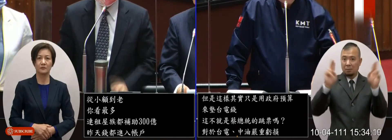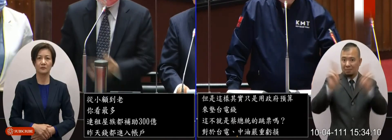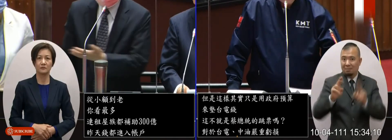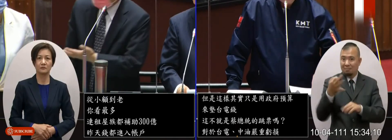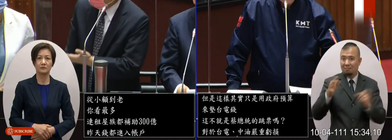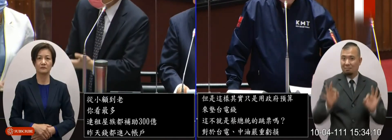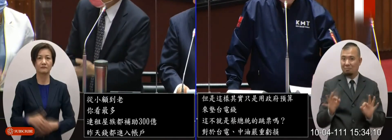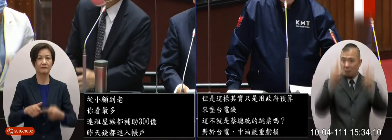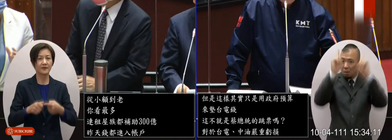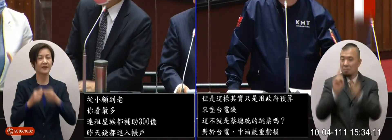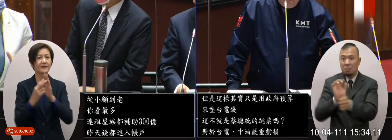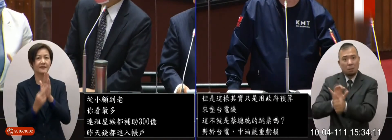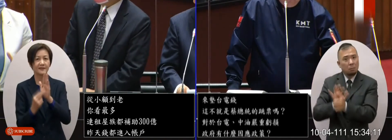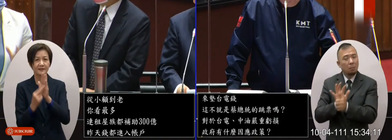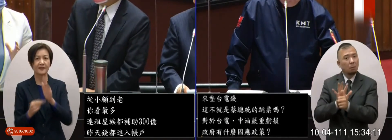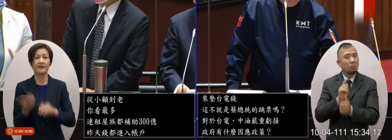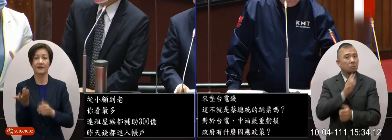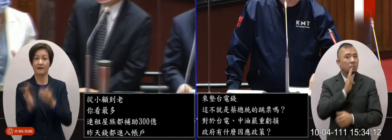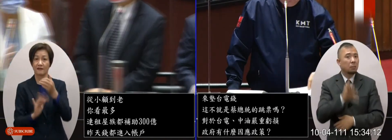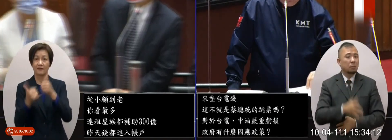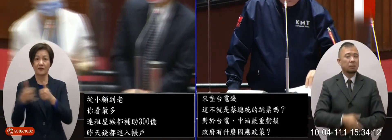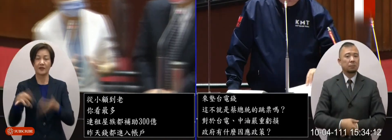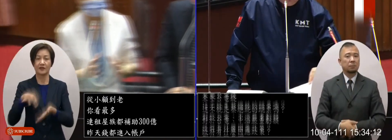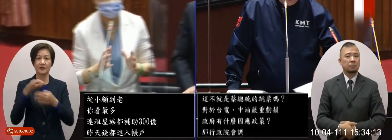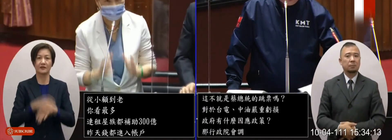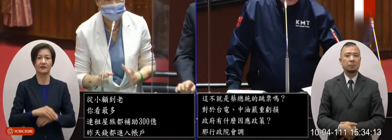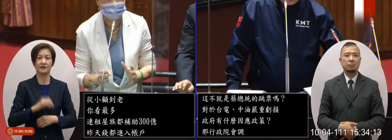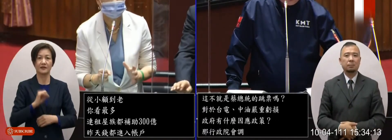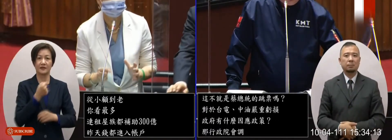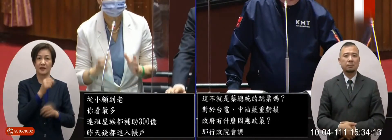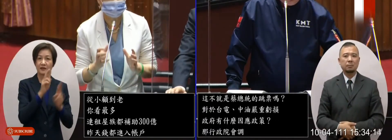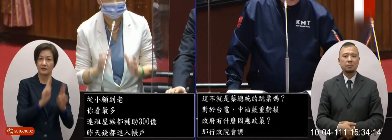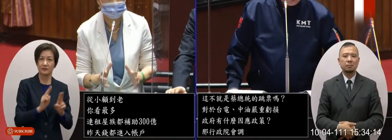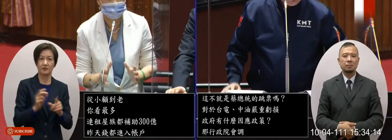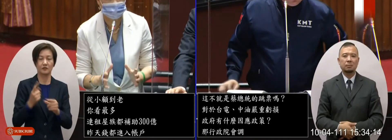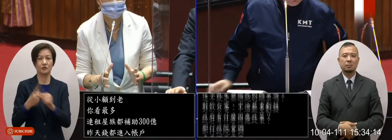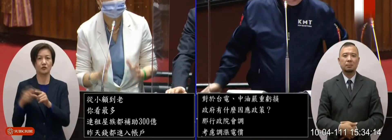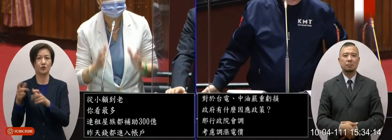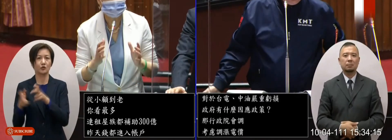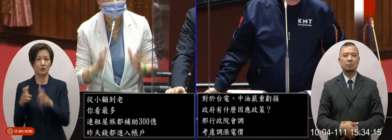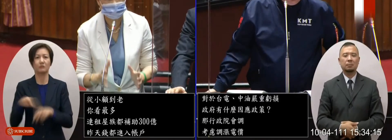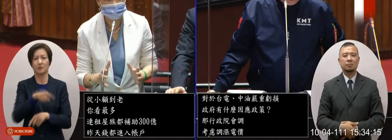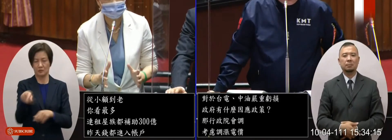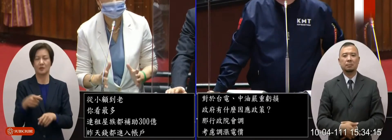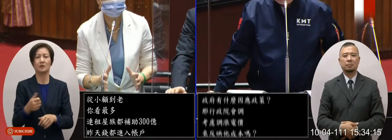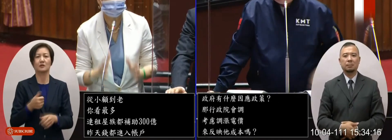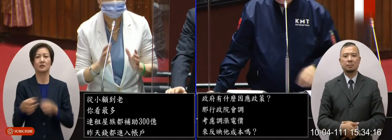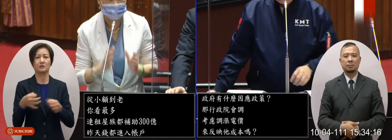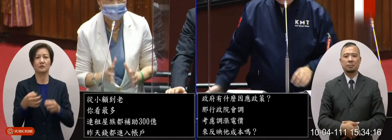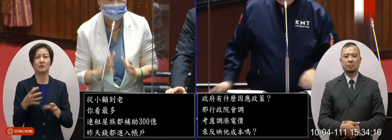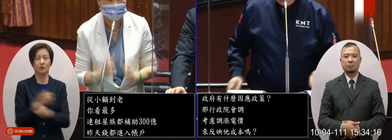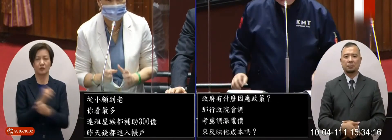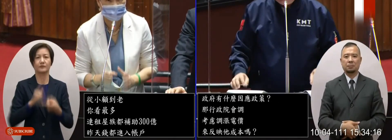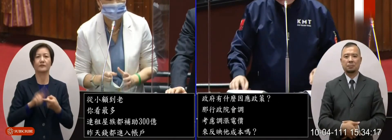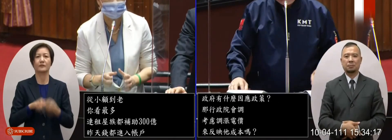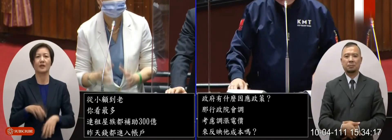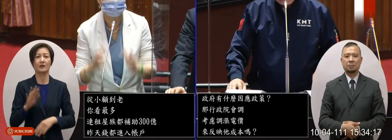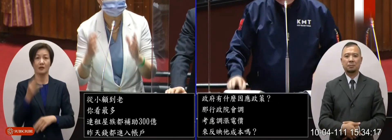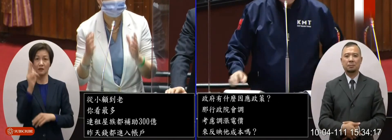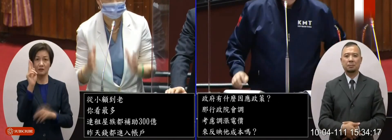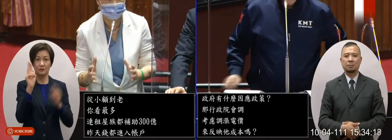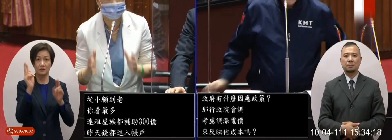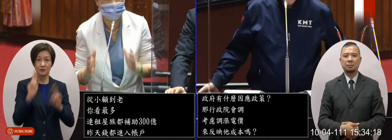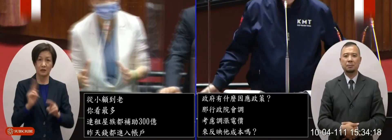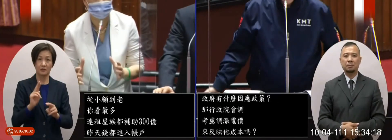吗？ 第一个哈，那委员讲的台电中油的亏损确实哈是有亏损，但是这个亏损跟能源政策没关系，